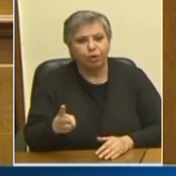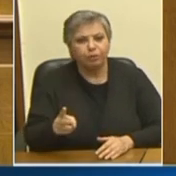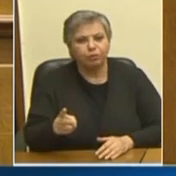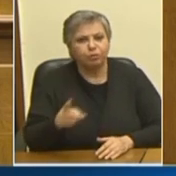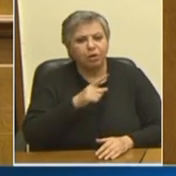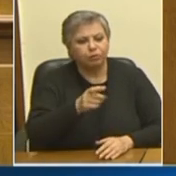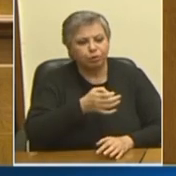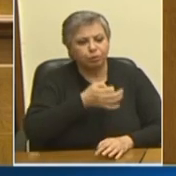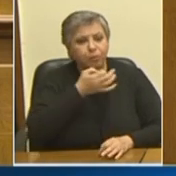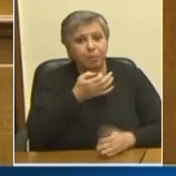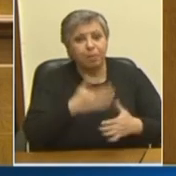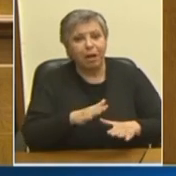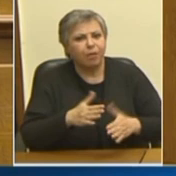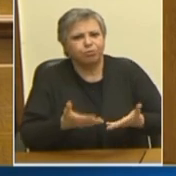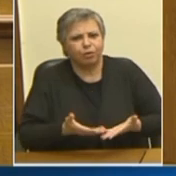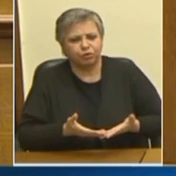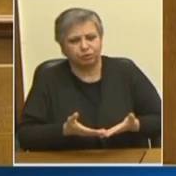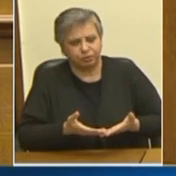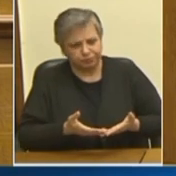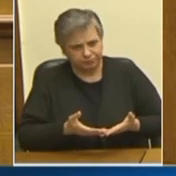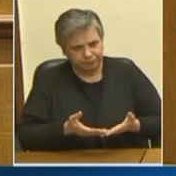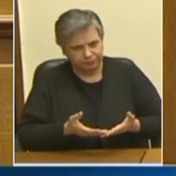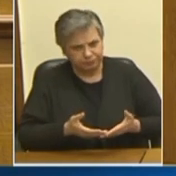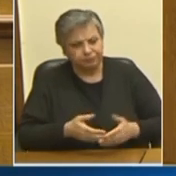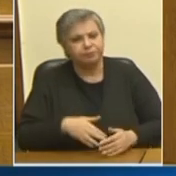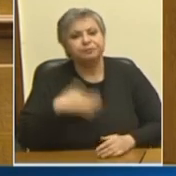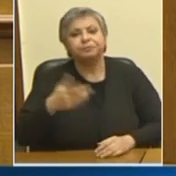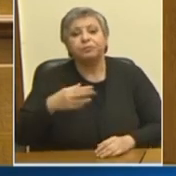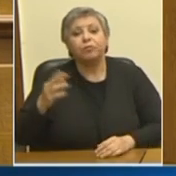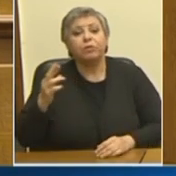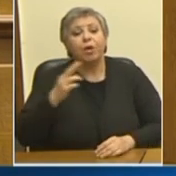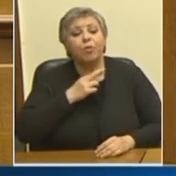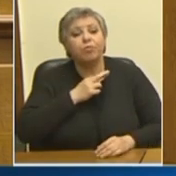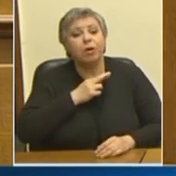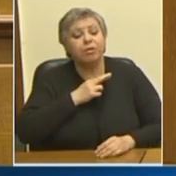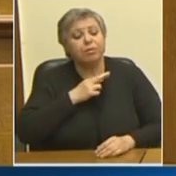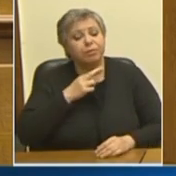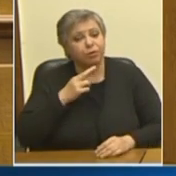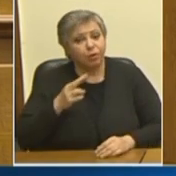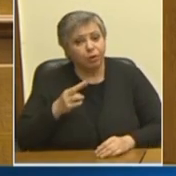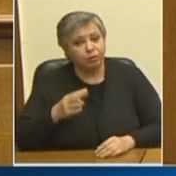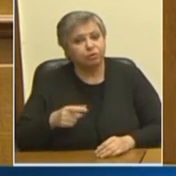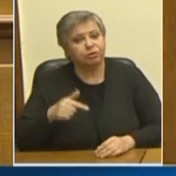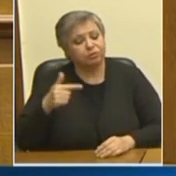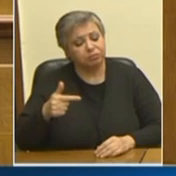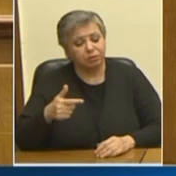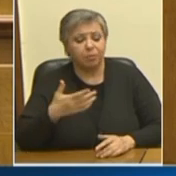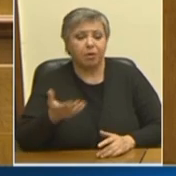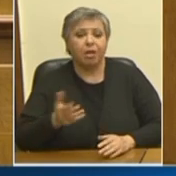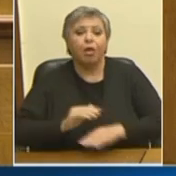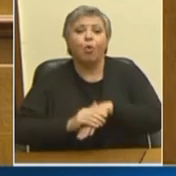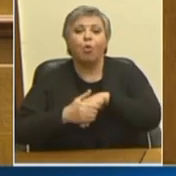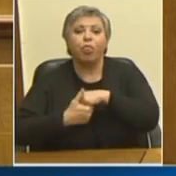Κανενός. Το κυριότερο, ο κύριος Πρωθυπουργός αποκόμισε από τον Αρχιεπίσκοπο τη λεγόμενη ουδετερότητα. Τι θα